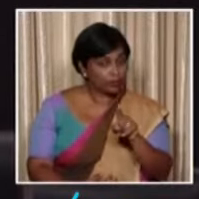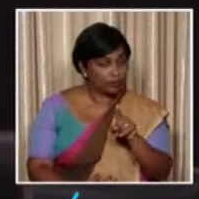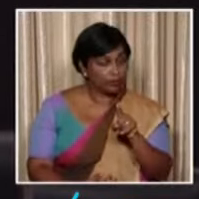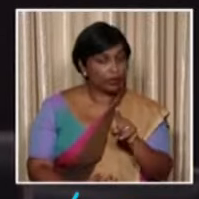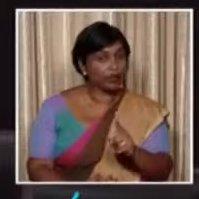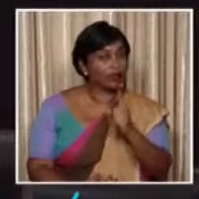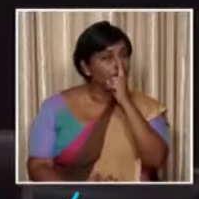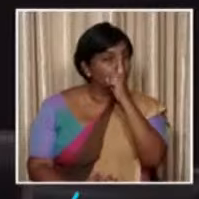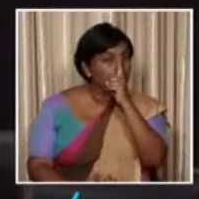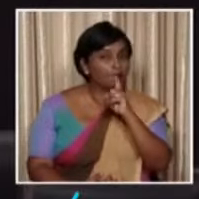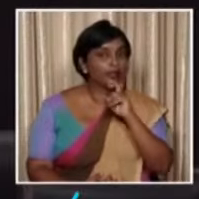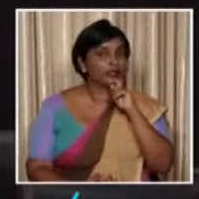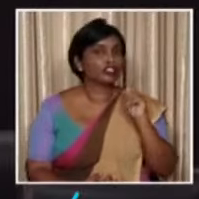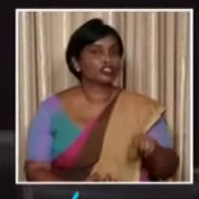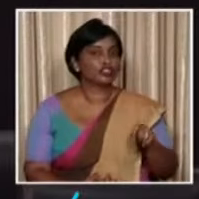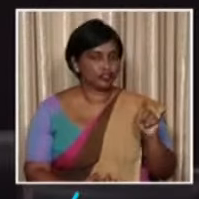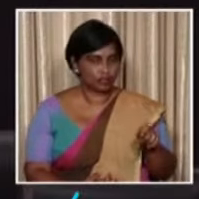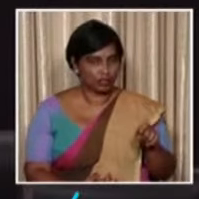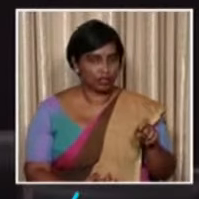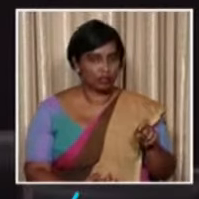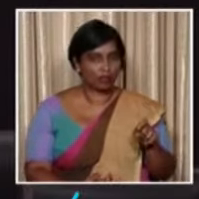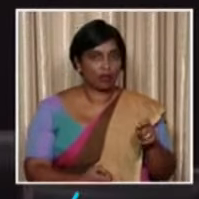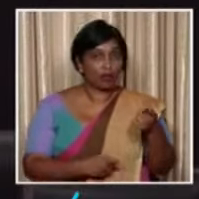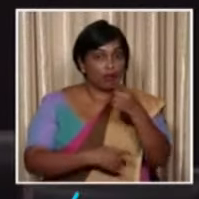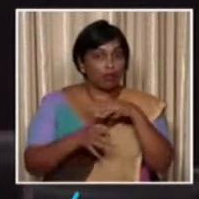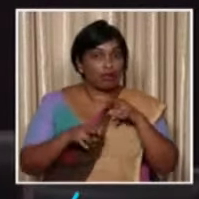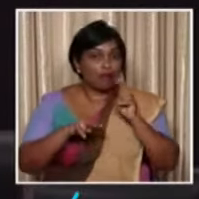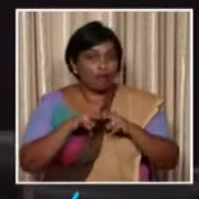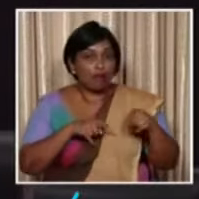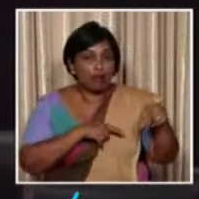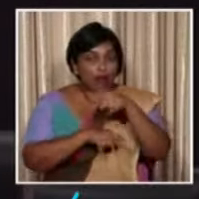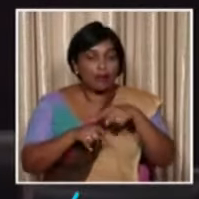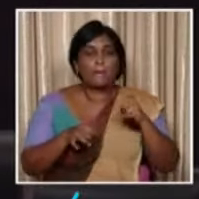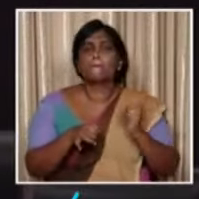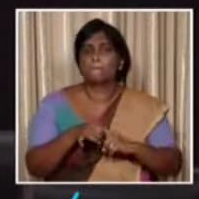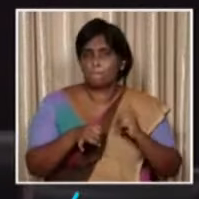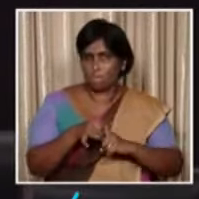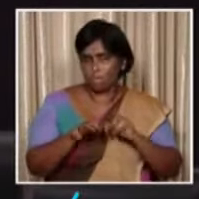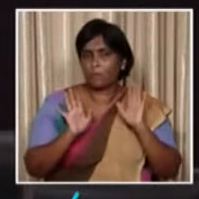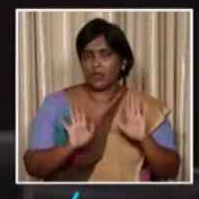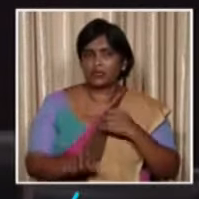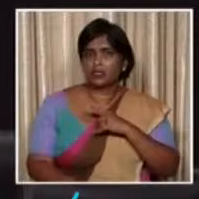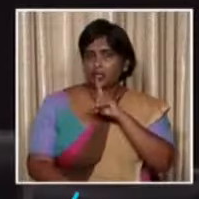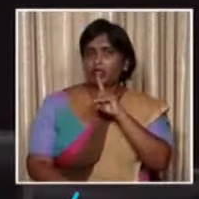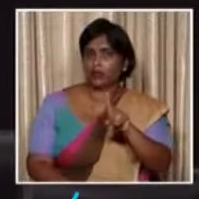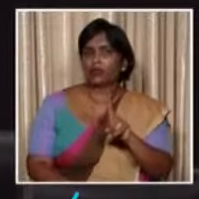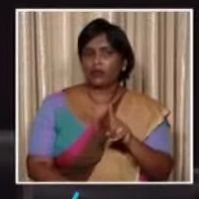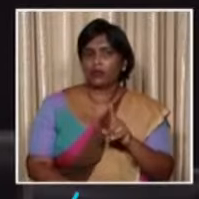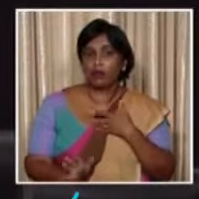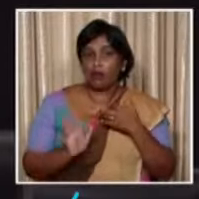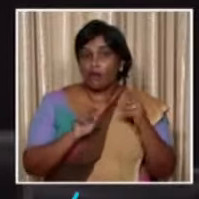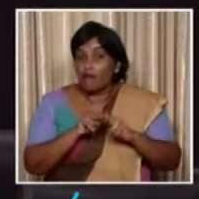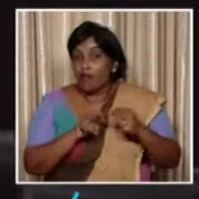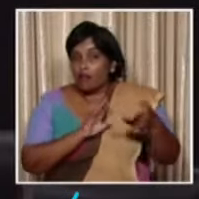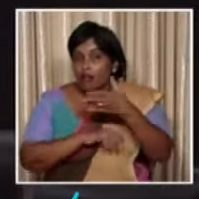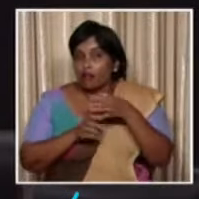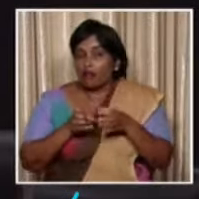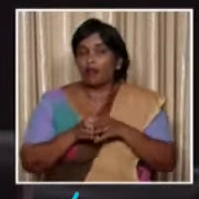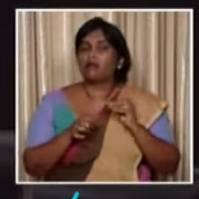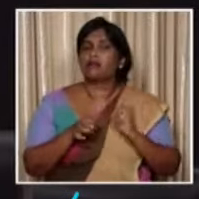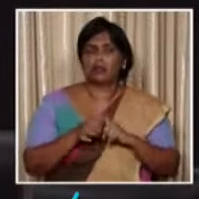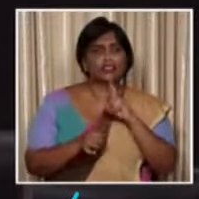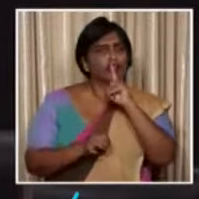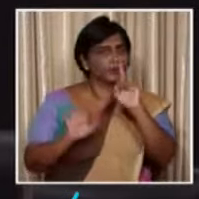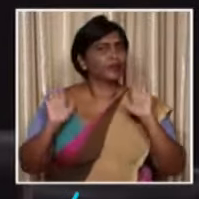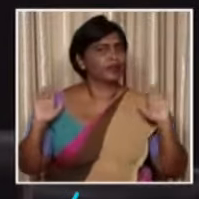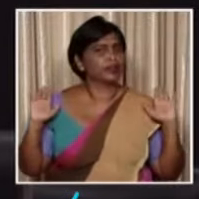एक विनिसुरोरेग्गे लबेनियाव संबंधो प्रश्नयक तियेनवा किया लबेनियाव संबंधो एच्चरई